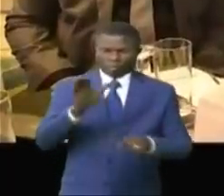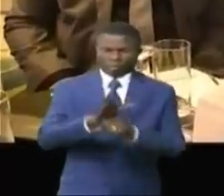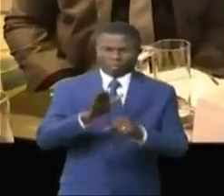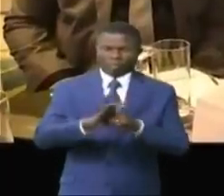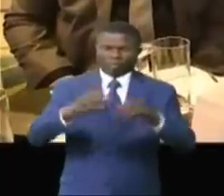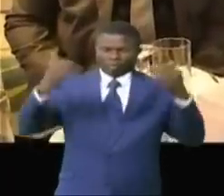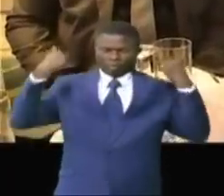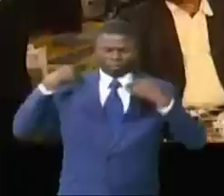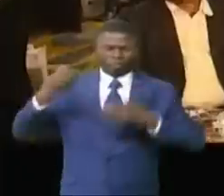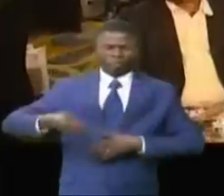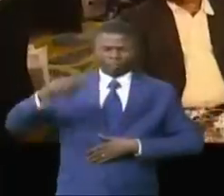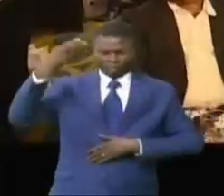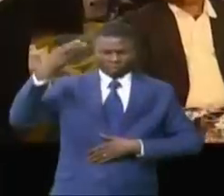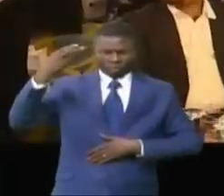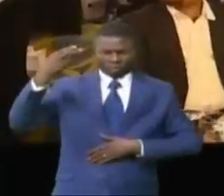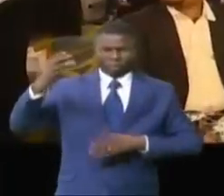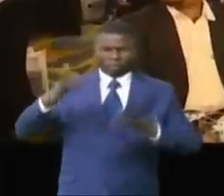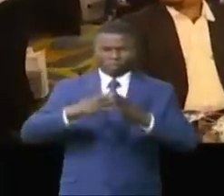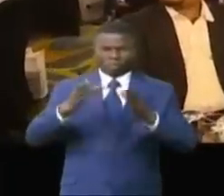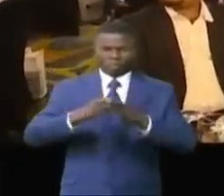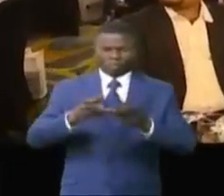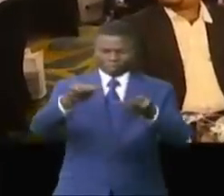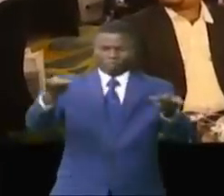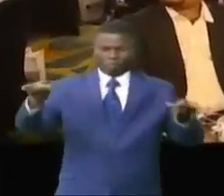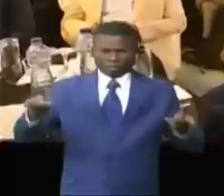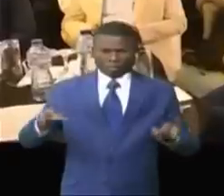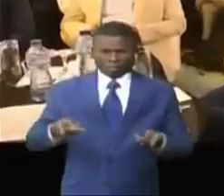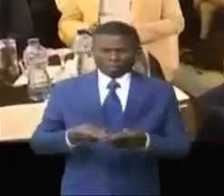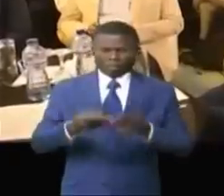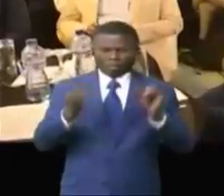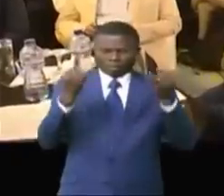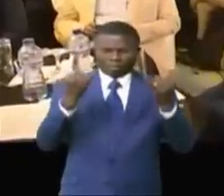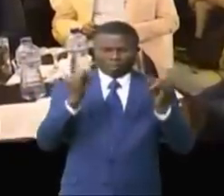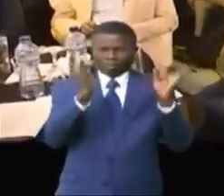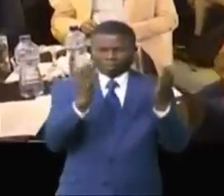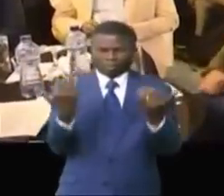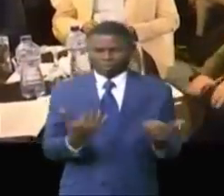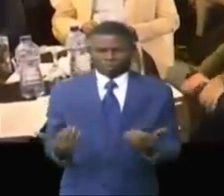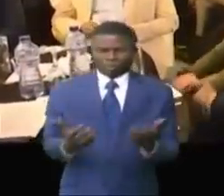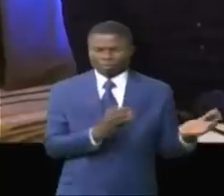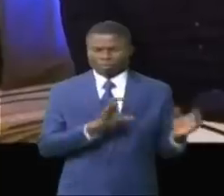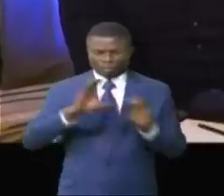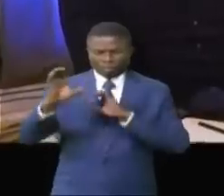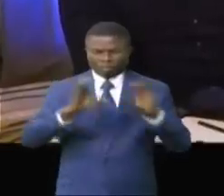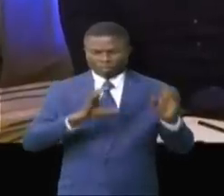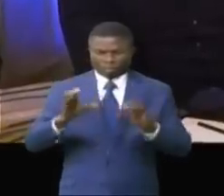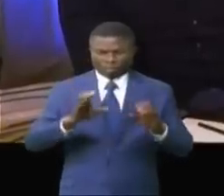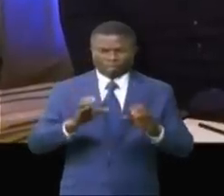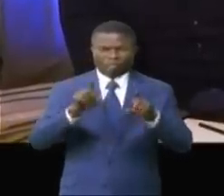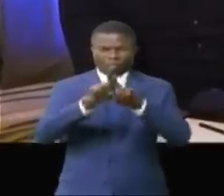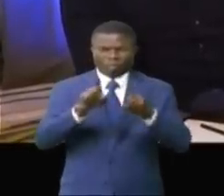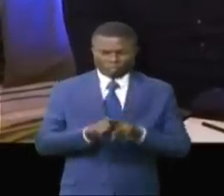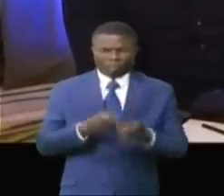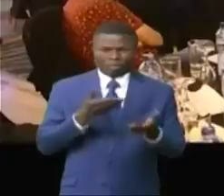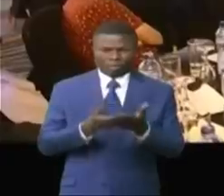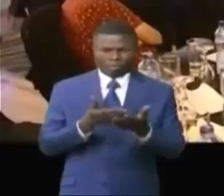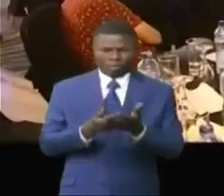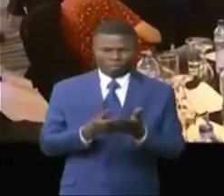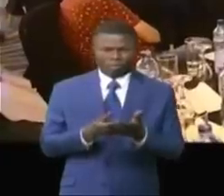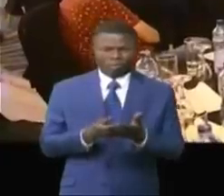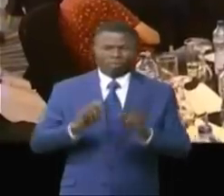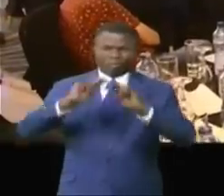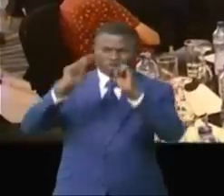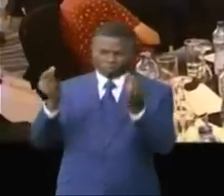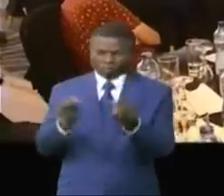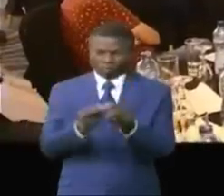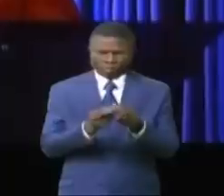autres personnalités. Avec son espace en informatique, en télécommunication, cloud computing, les réseaux,